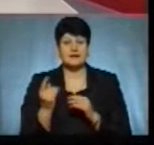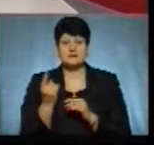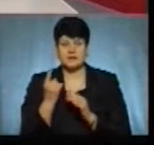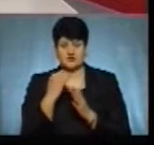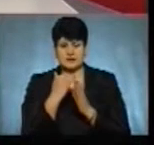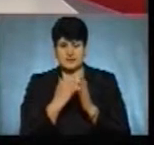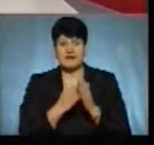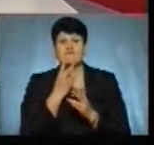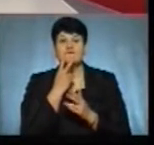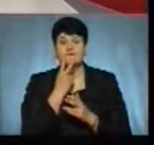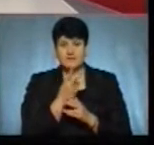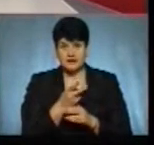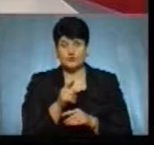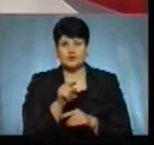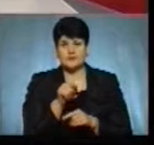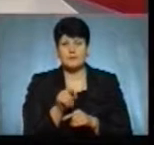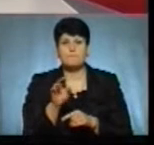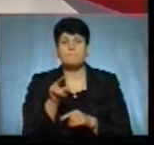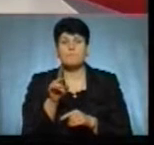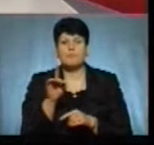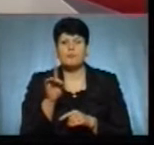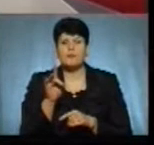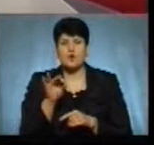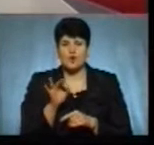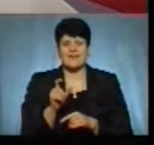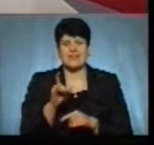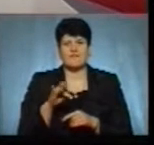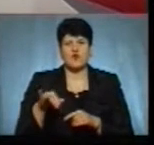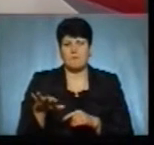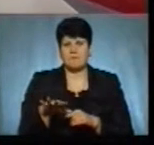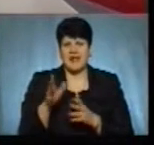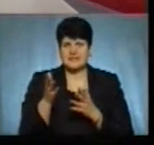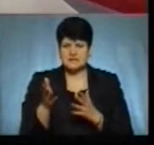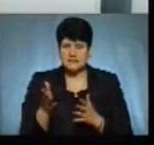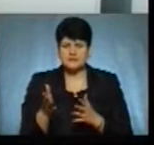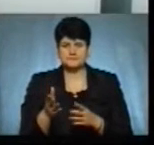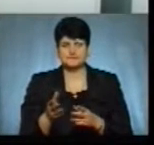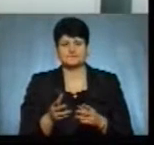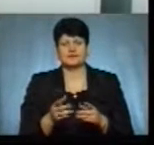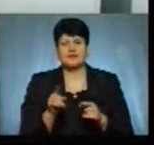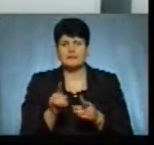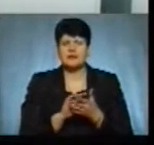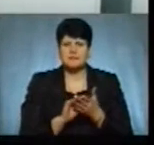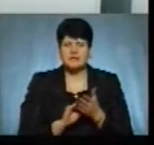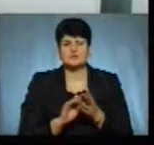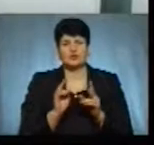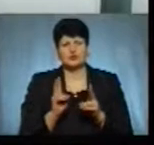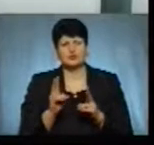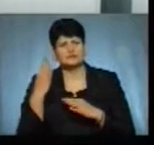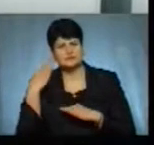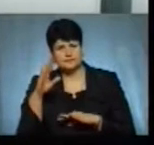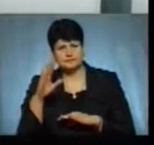статей видно, що він проєвропейський і ліберальний. Там пише, що як резиденти, так і